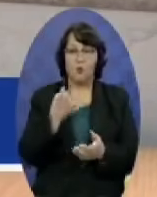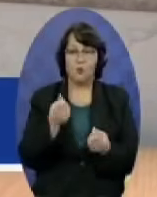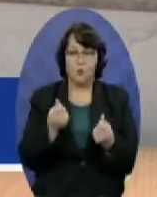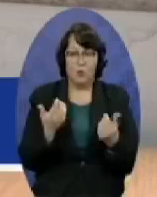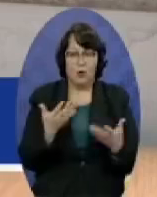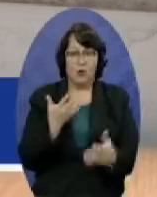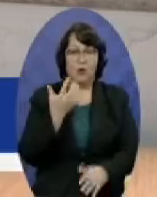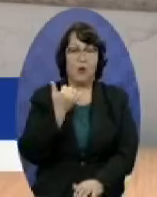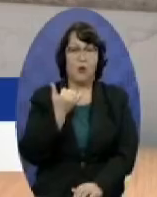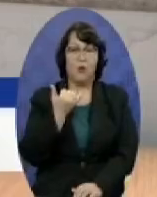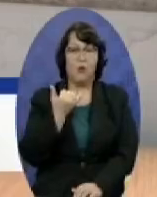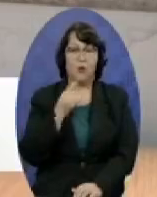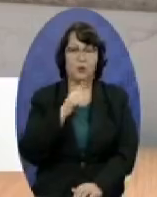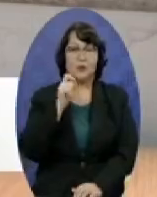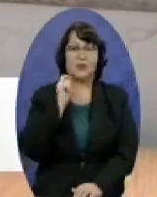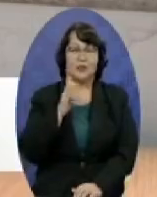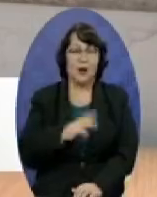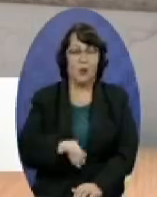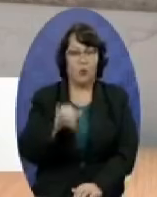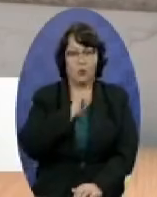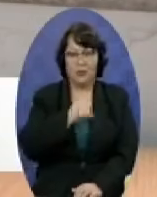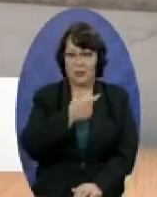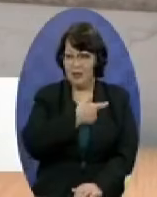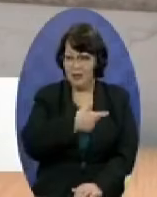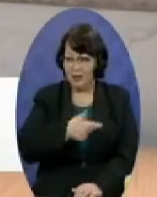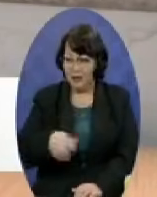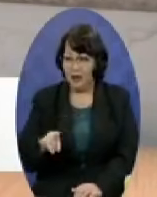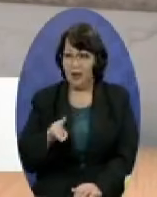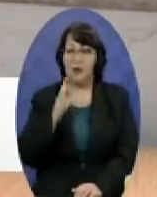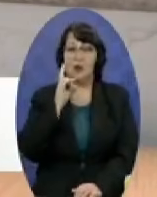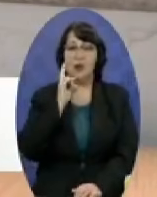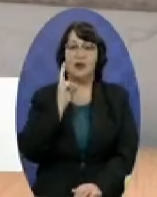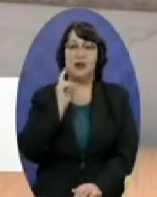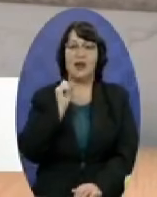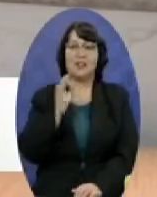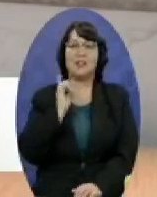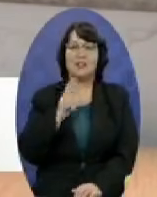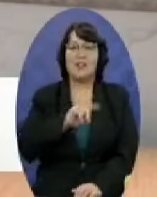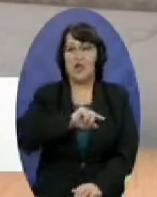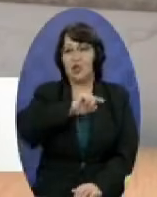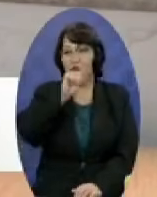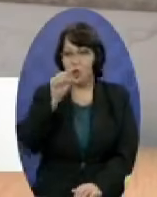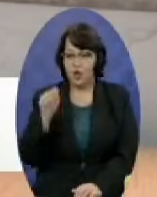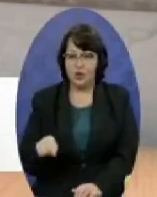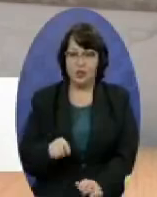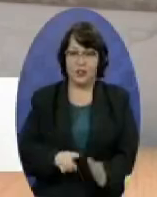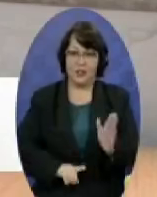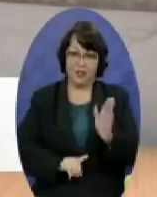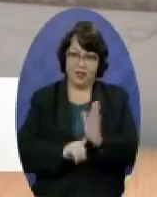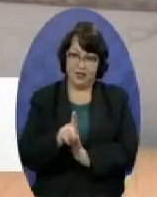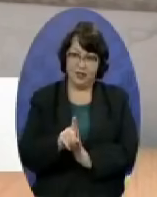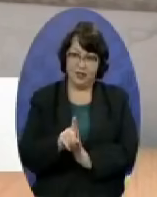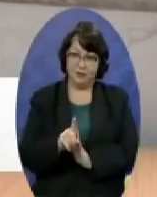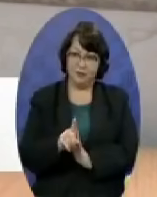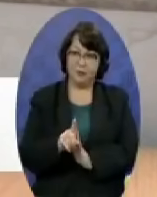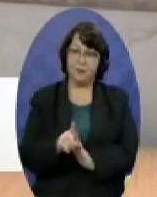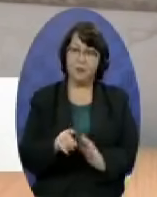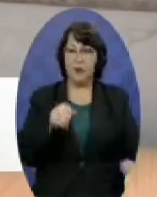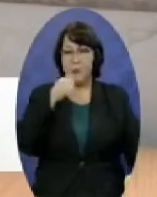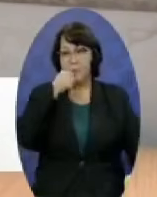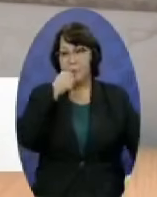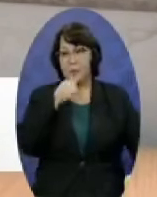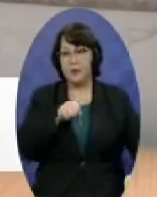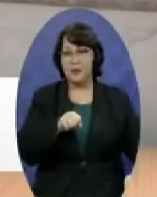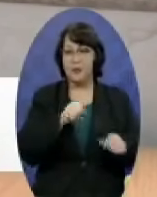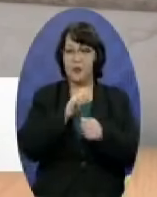гэстэйнаас маш гараад Казахстан руу гарсан юм аа. Тэгэд Казахстан руу гараад хний битэрийн шатгуу